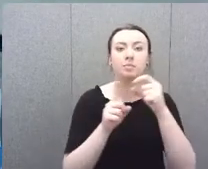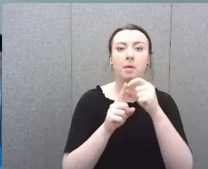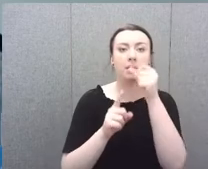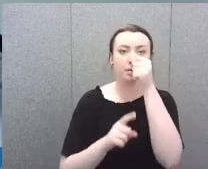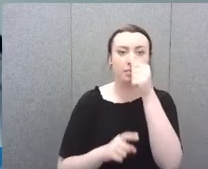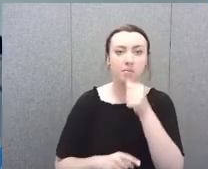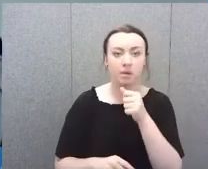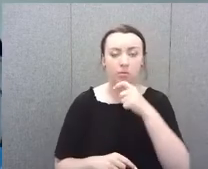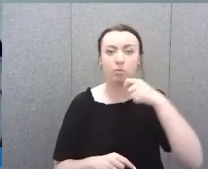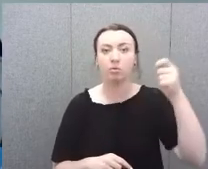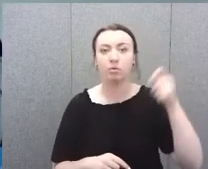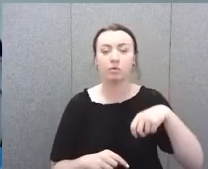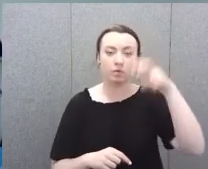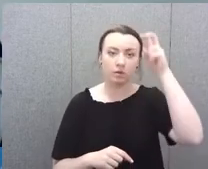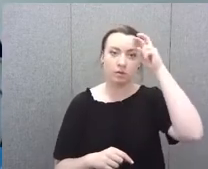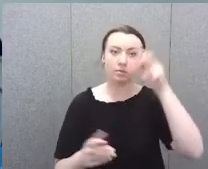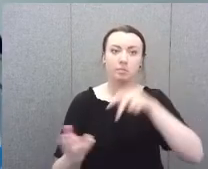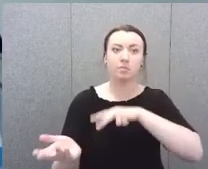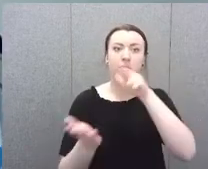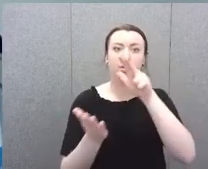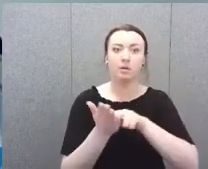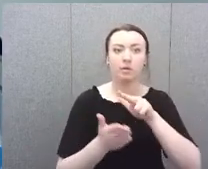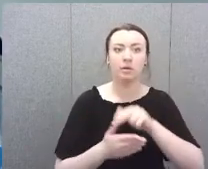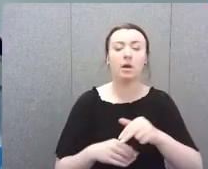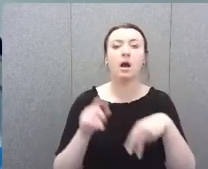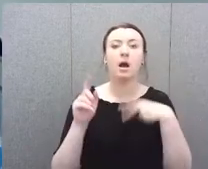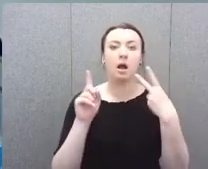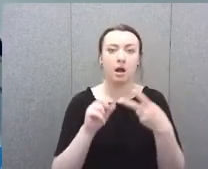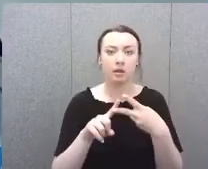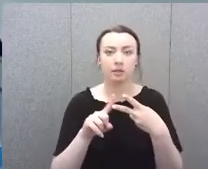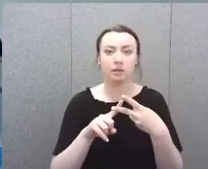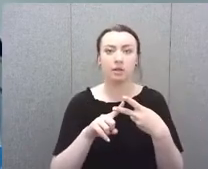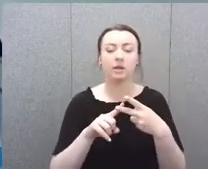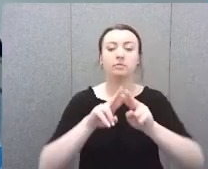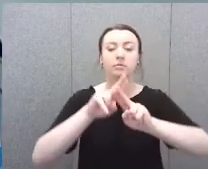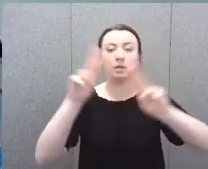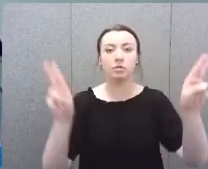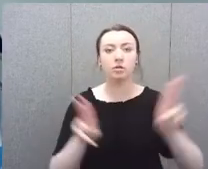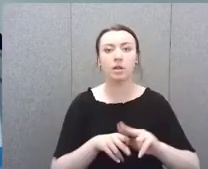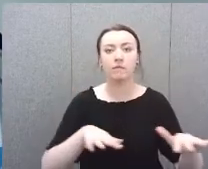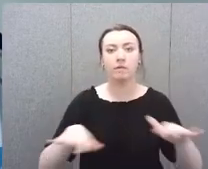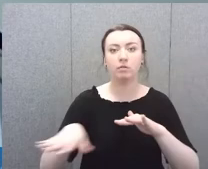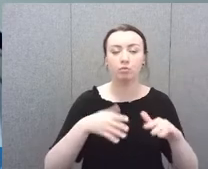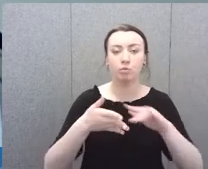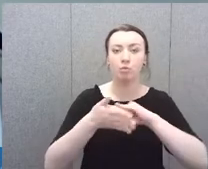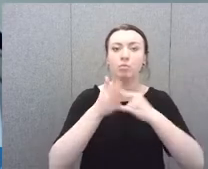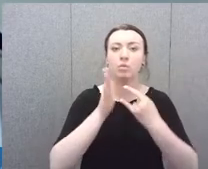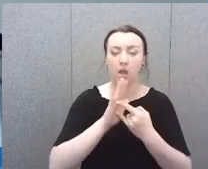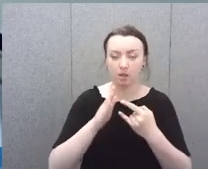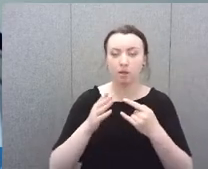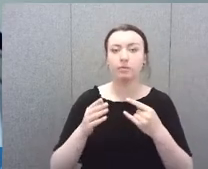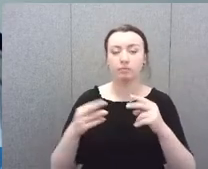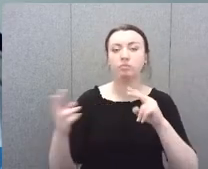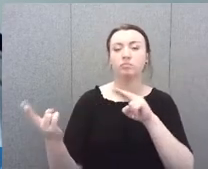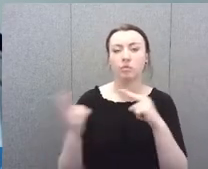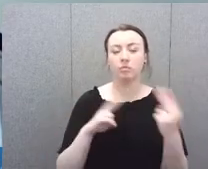В 2020 году правительство приняло второй план действий по внедрению резолюции